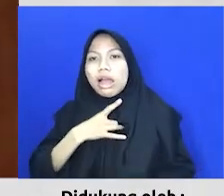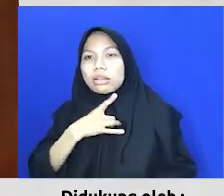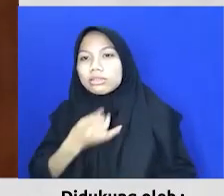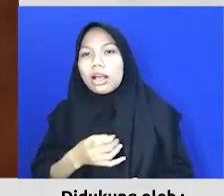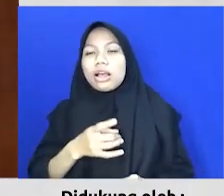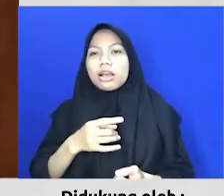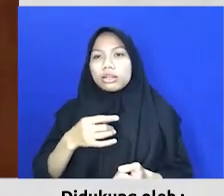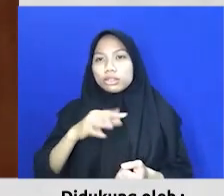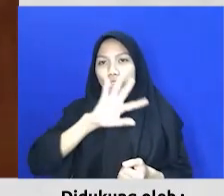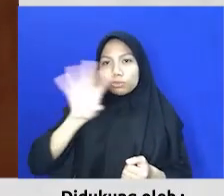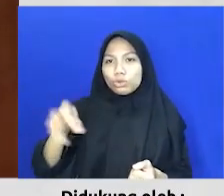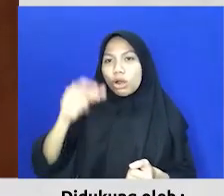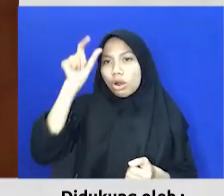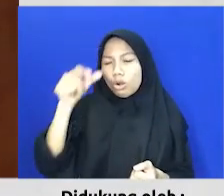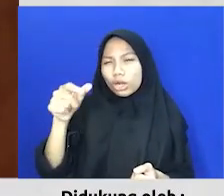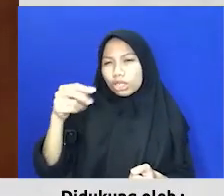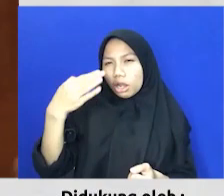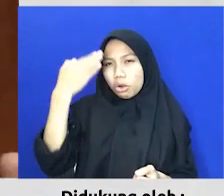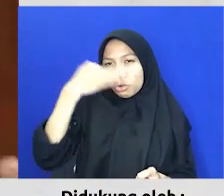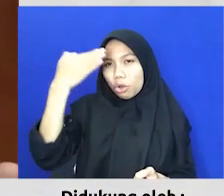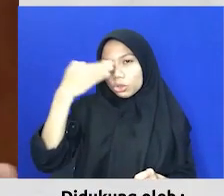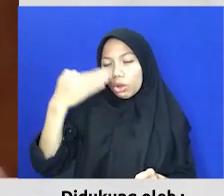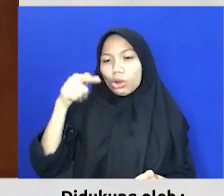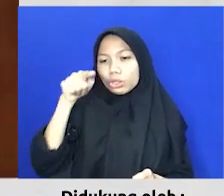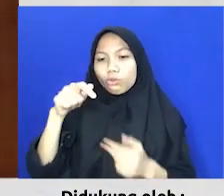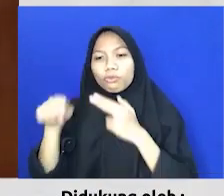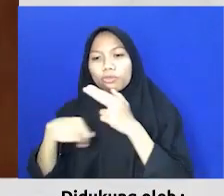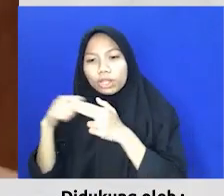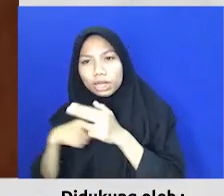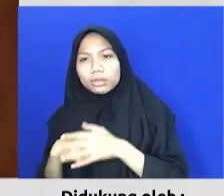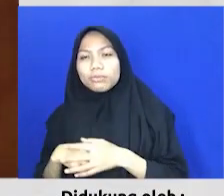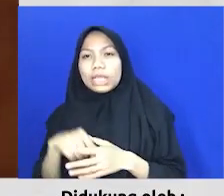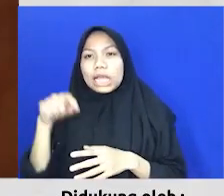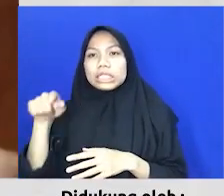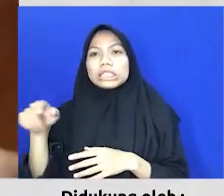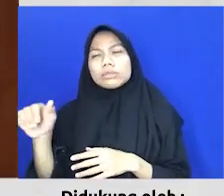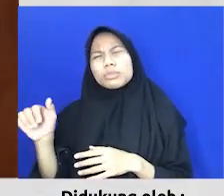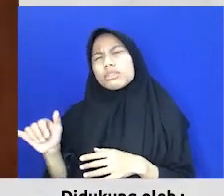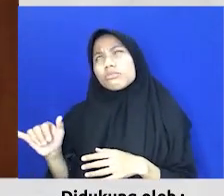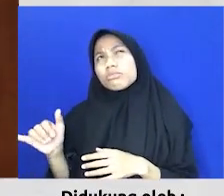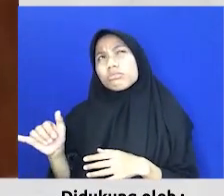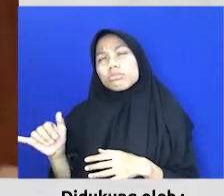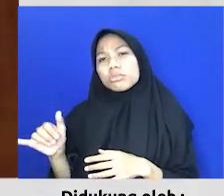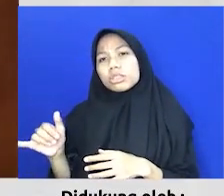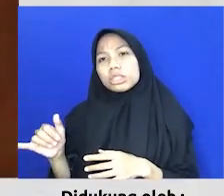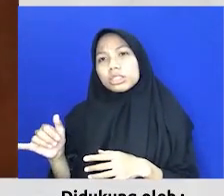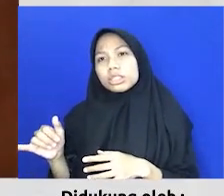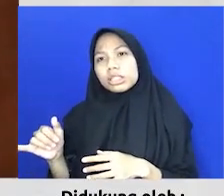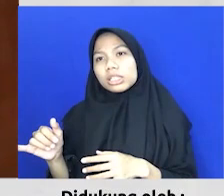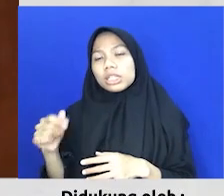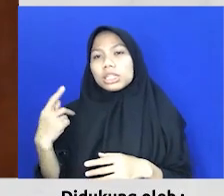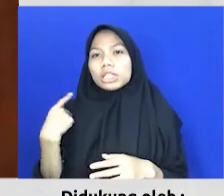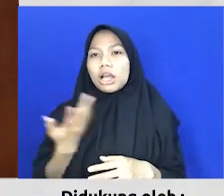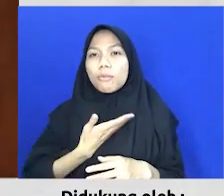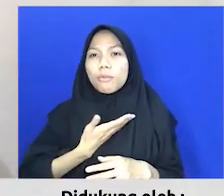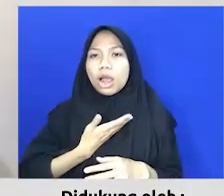ya, pemikiran. Ya. Saya ingin ingatkan sedikit ya, Usmar itu sedianya akan pergi